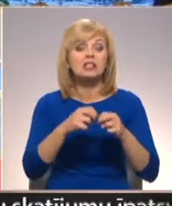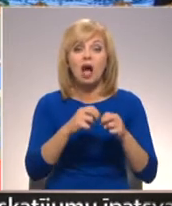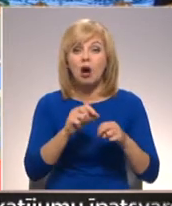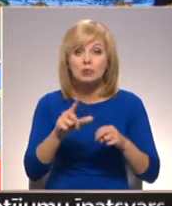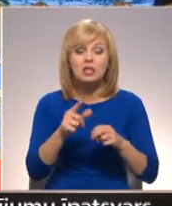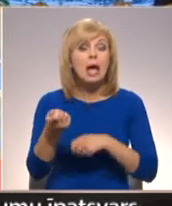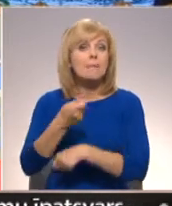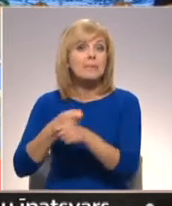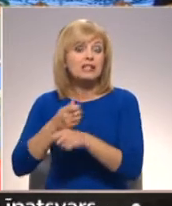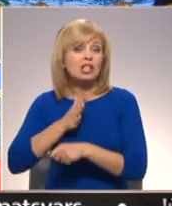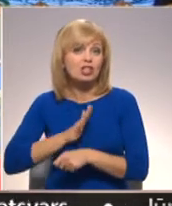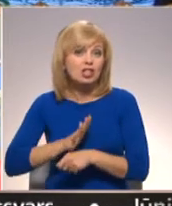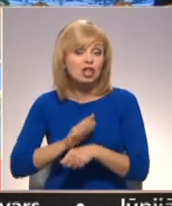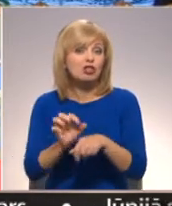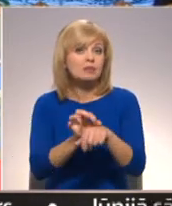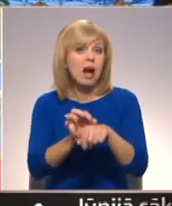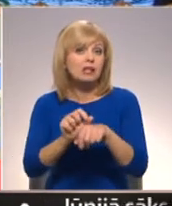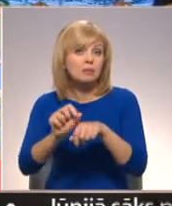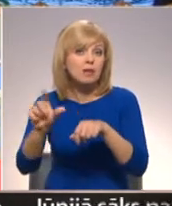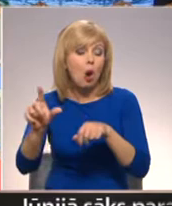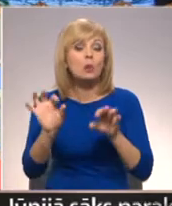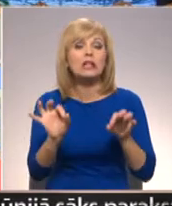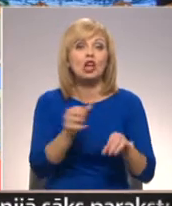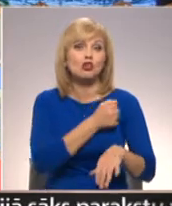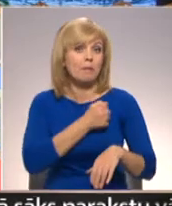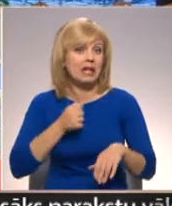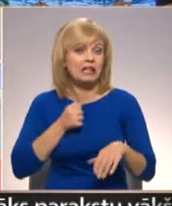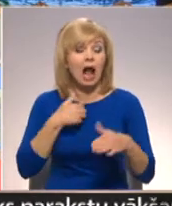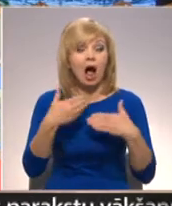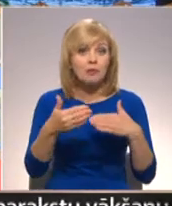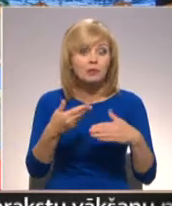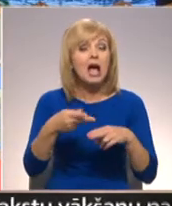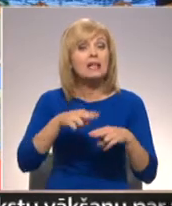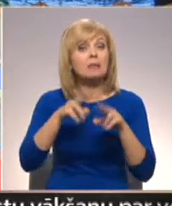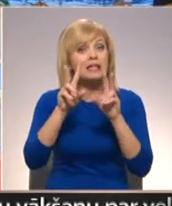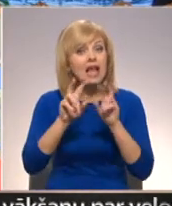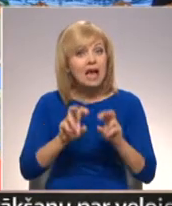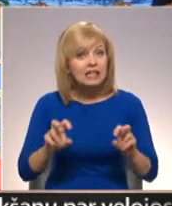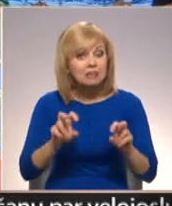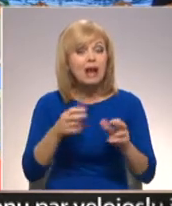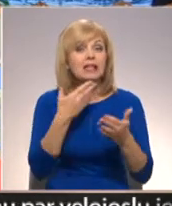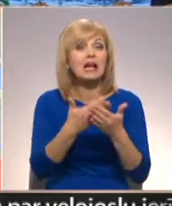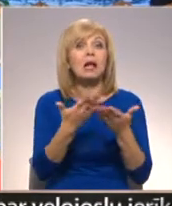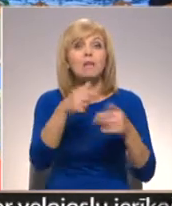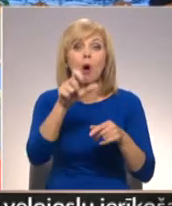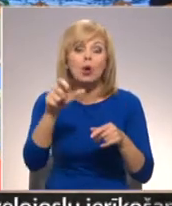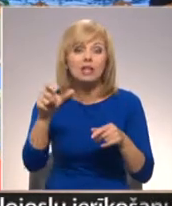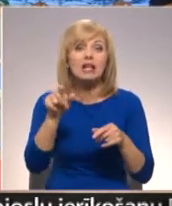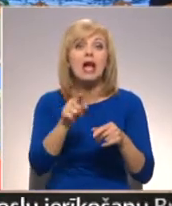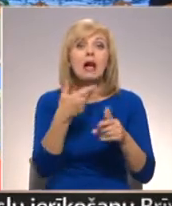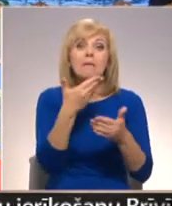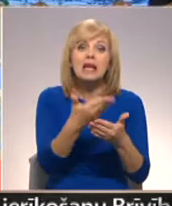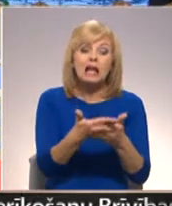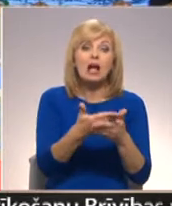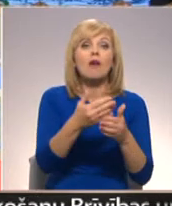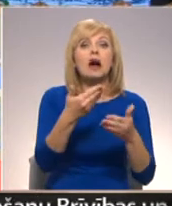attiecības cieši pieaug saspīlējums politiski militārajās attiecībās. Tāpēc ekspertiem jāiesaka politiķiem tie mehānismi, kas jautu panākt izeju